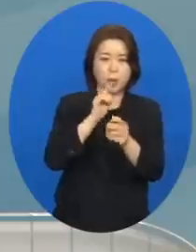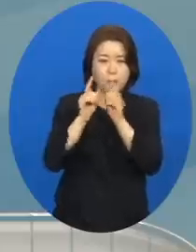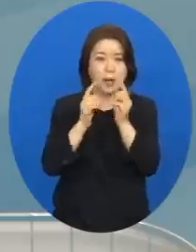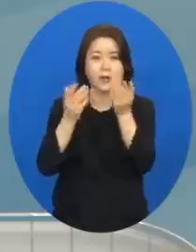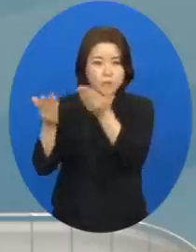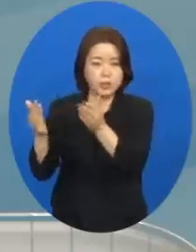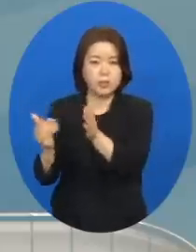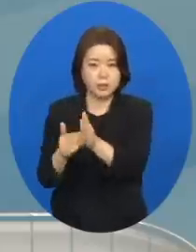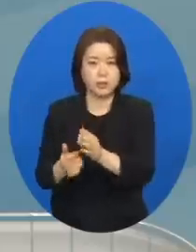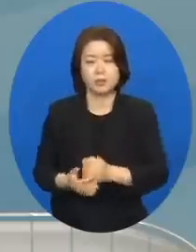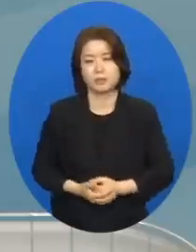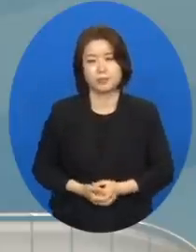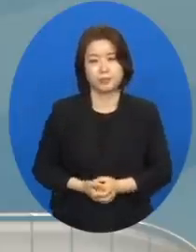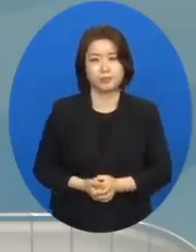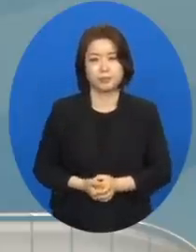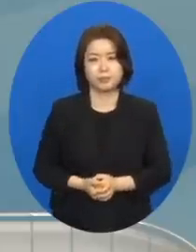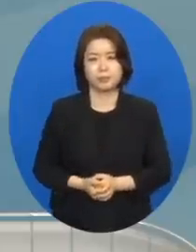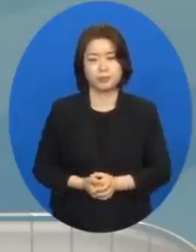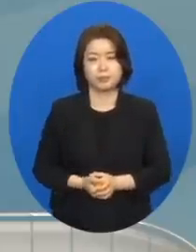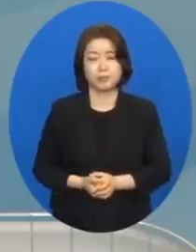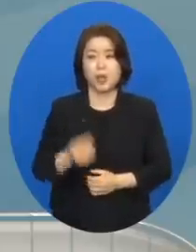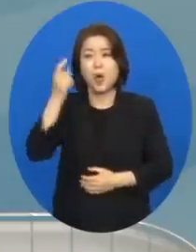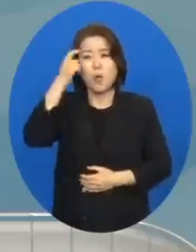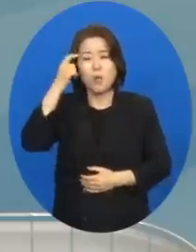드렸습니다. 왜 우리가